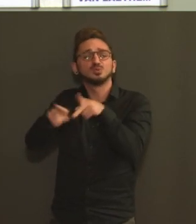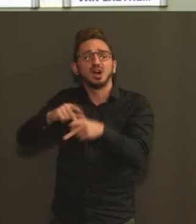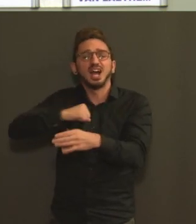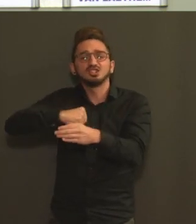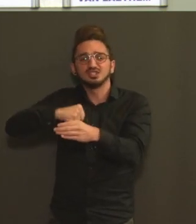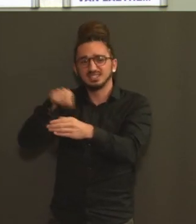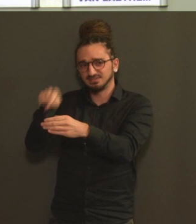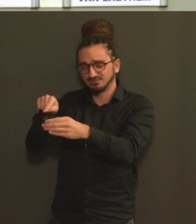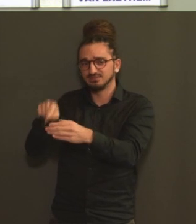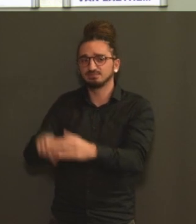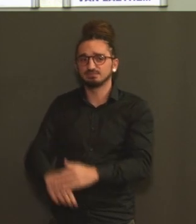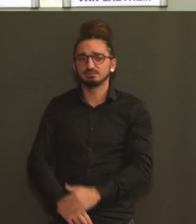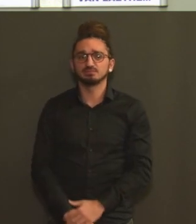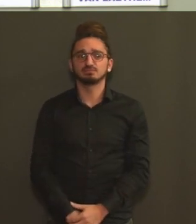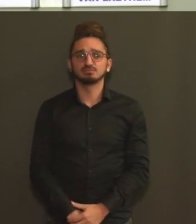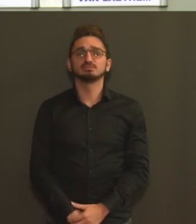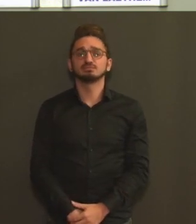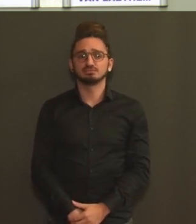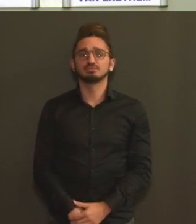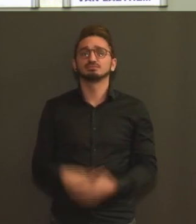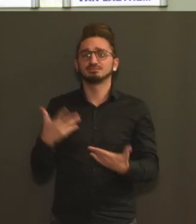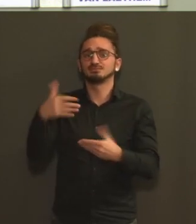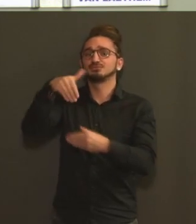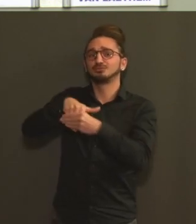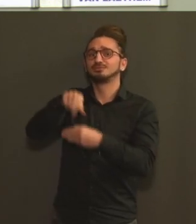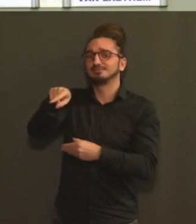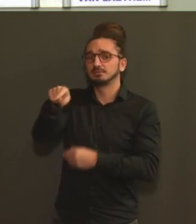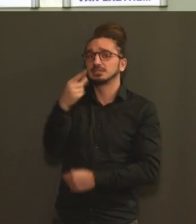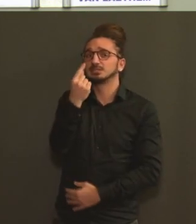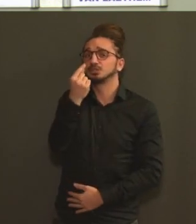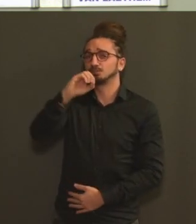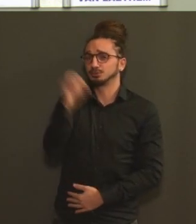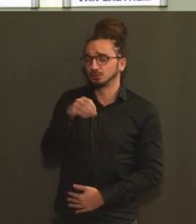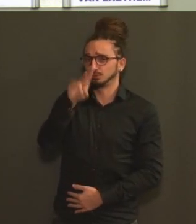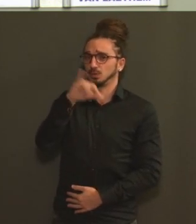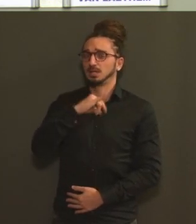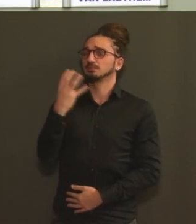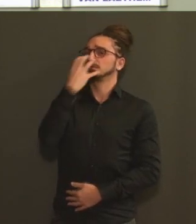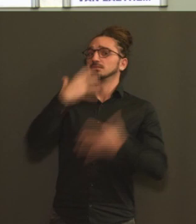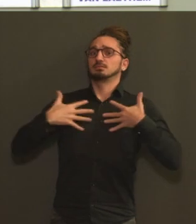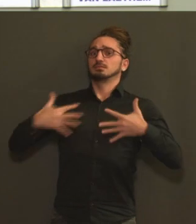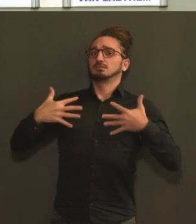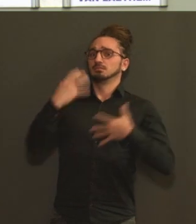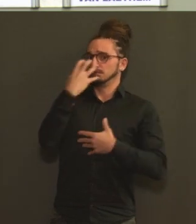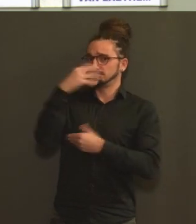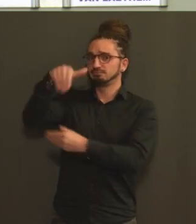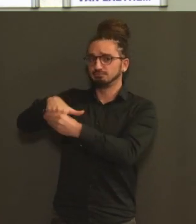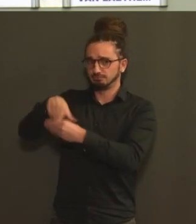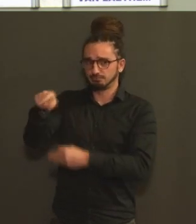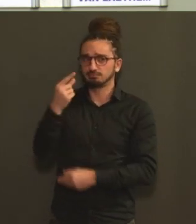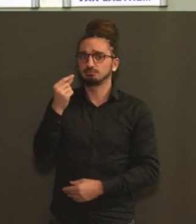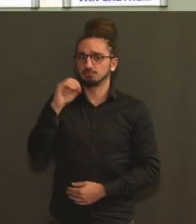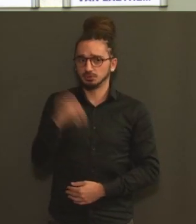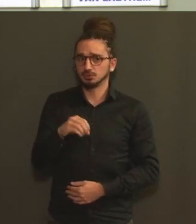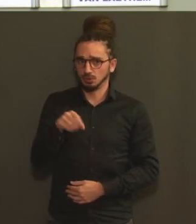70% ont besoin d'une assistance respiratoire, une ventilation ou une ECMO. C'est un pourcentage important, ça dénote du fait que pas